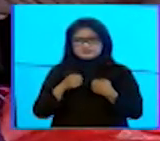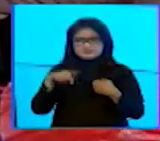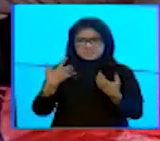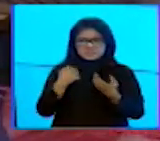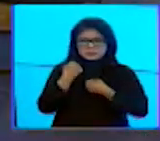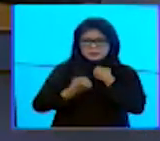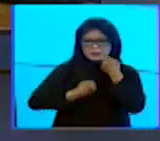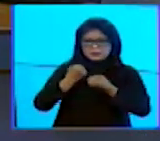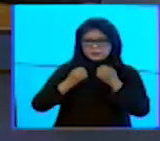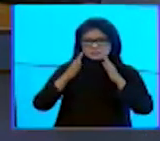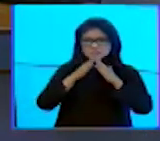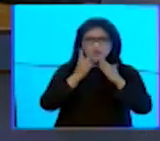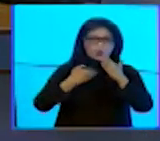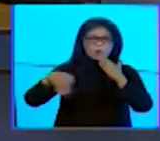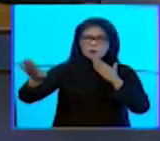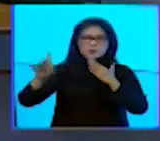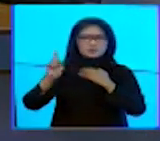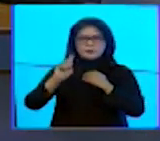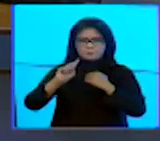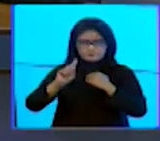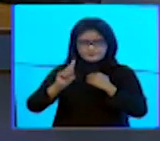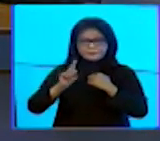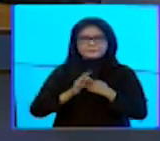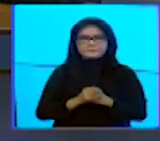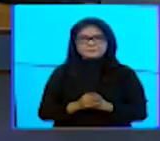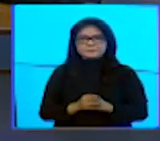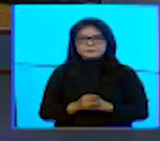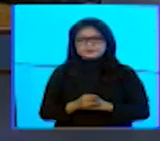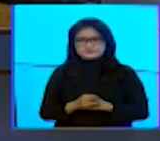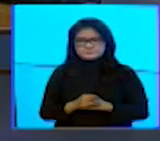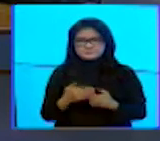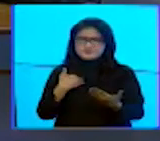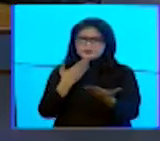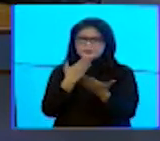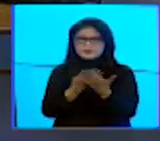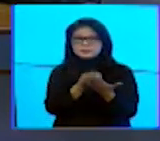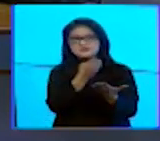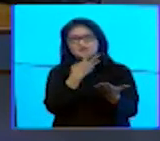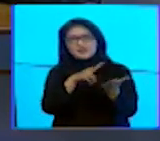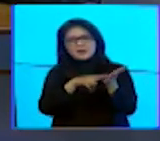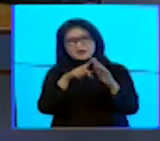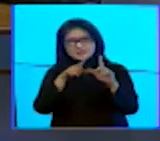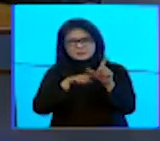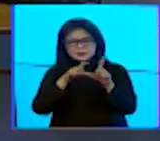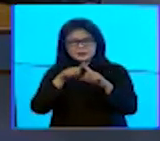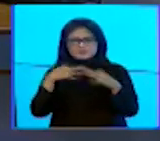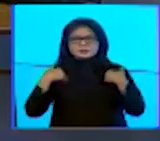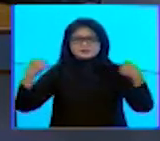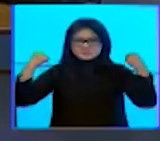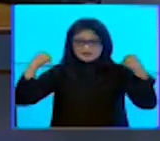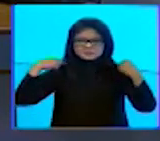studio, Lady. Baik, terima kasih Nadia Valeri melaporkan langsung dari Cipayung, Jakarta Timur. Jaga kesehatan dan selamat bertugas kembali.